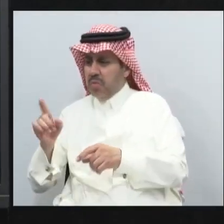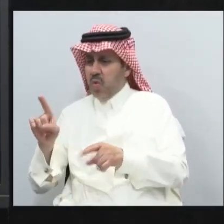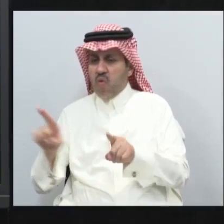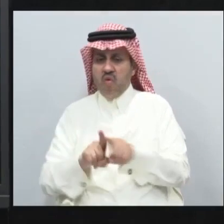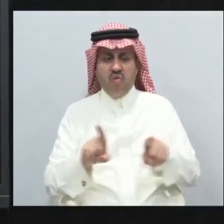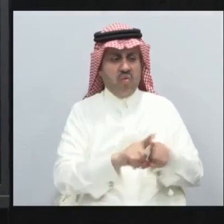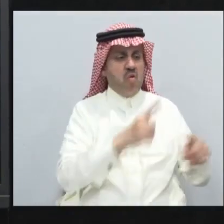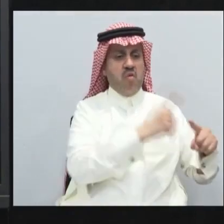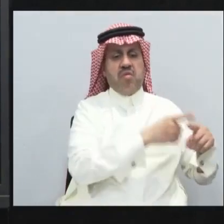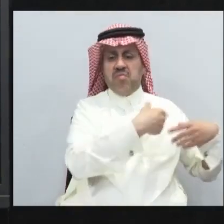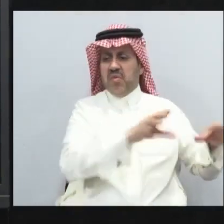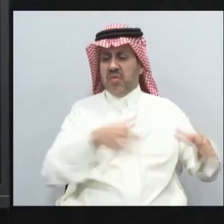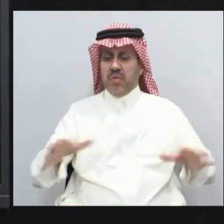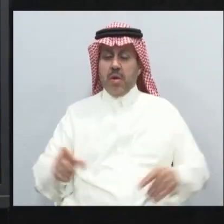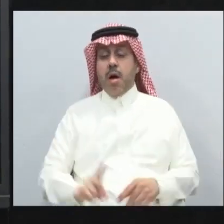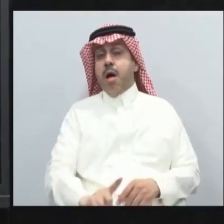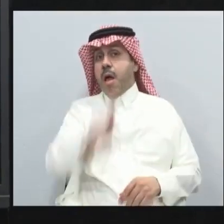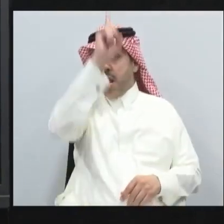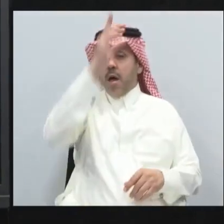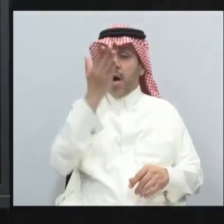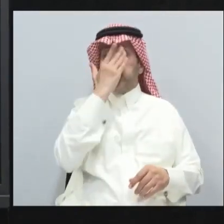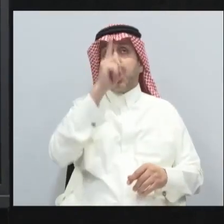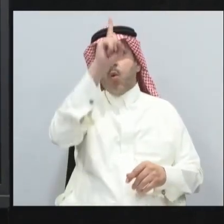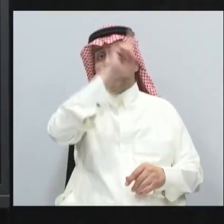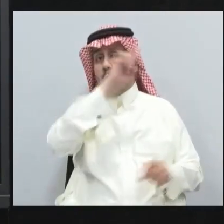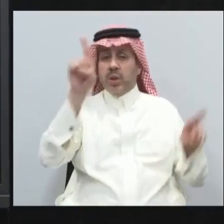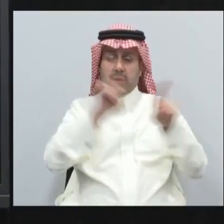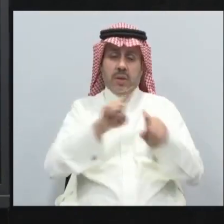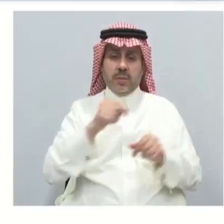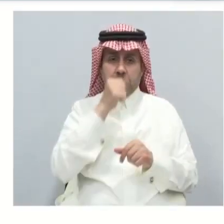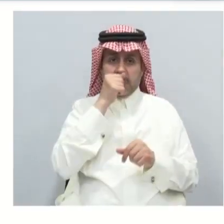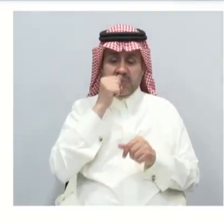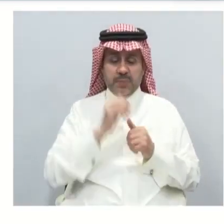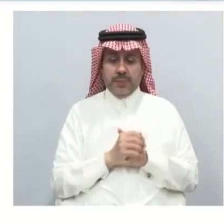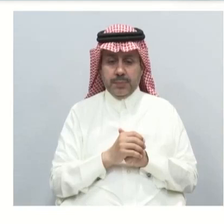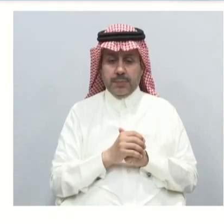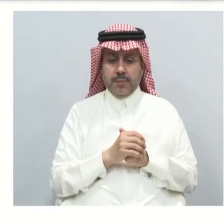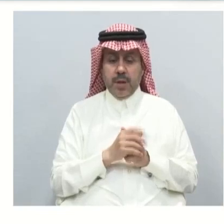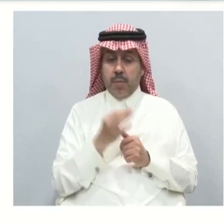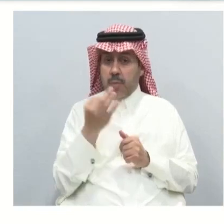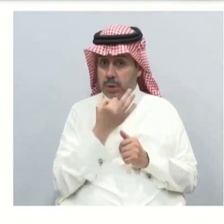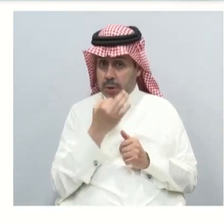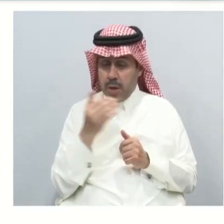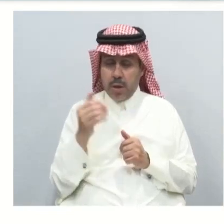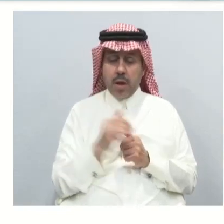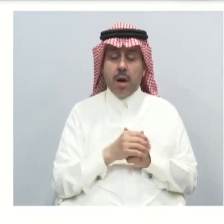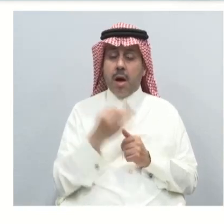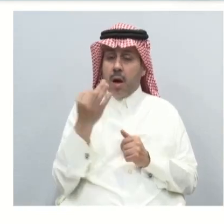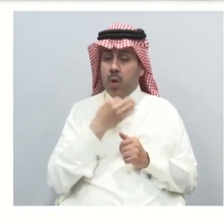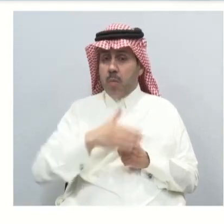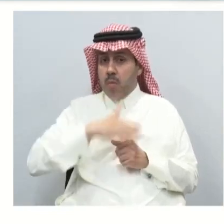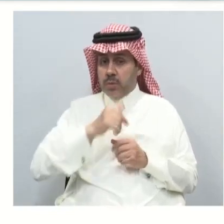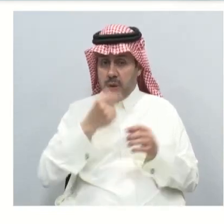الا الله تثبت العباده لله وحده جل وعلا كما جاء في قوله صلى الله عليه وسلم انظروا الى هذا الحديث